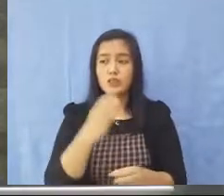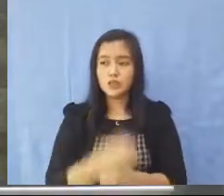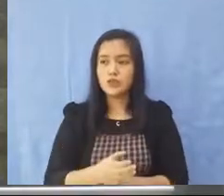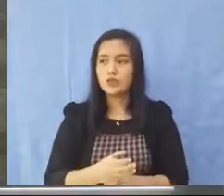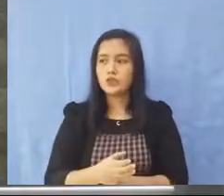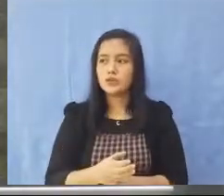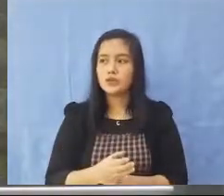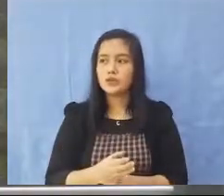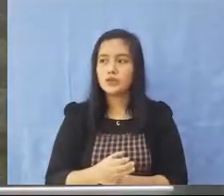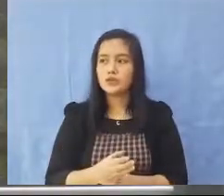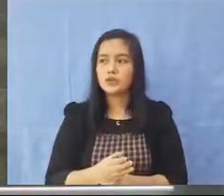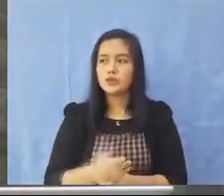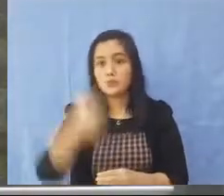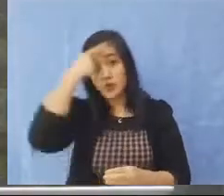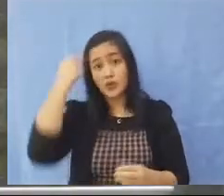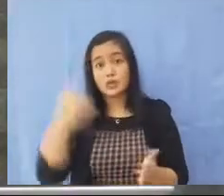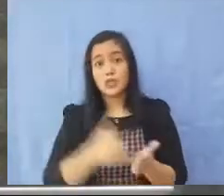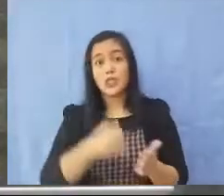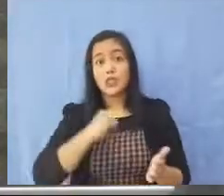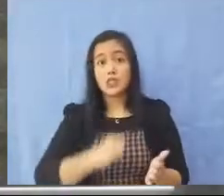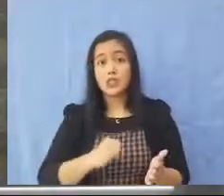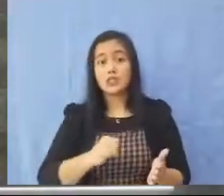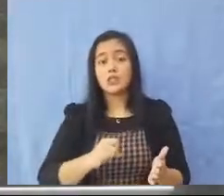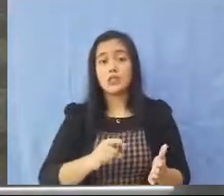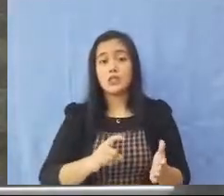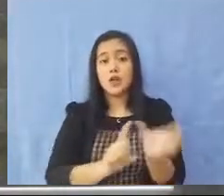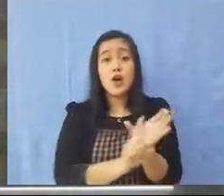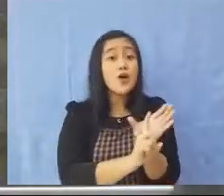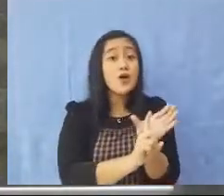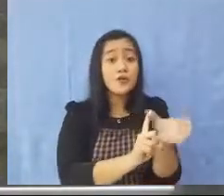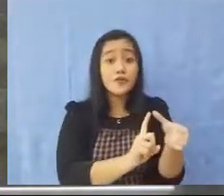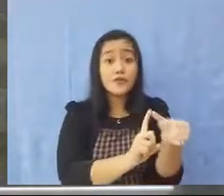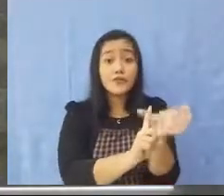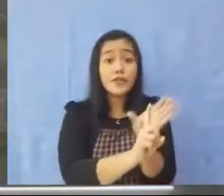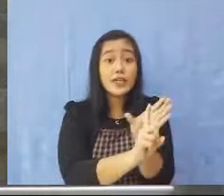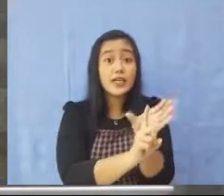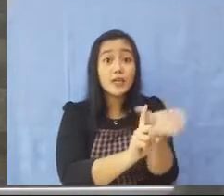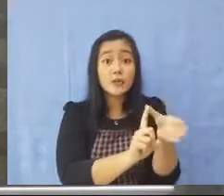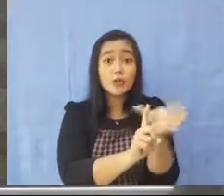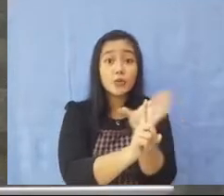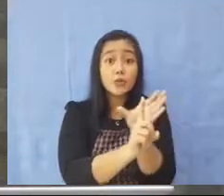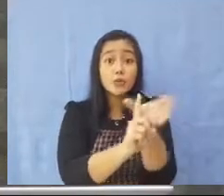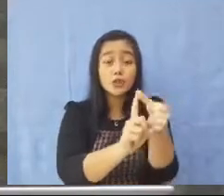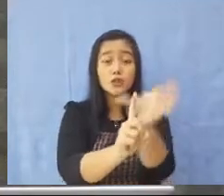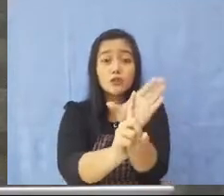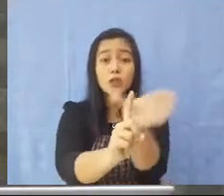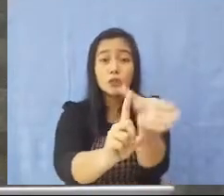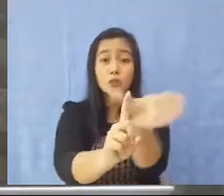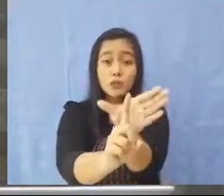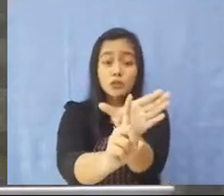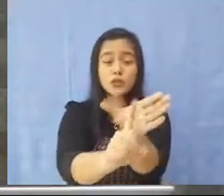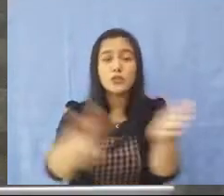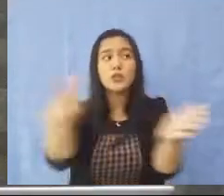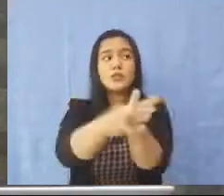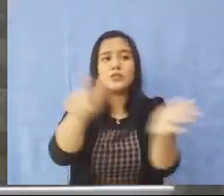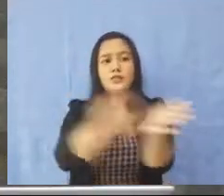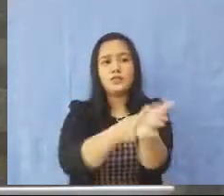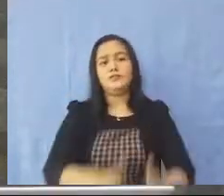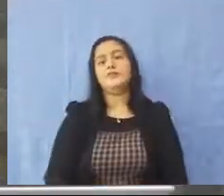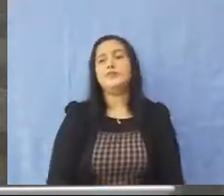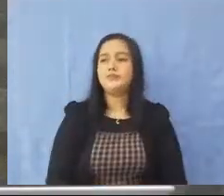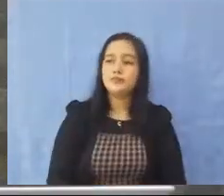man. Now, ngayon po, importante po na malaman po natin ito para malaman natin bakit sinabing foundational